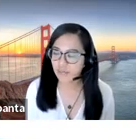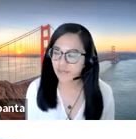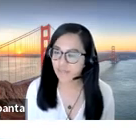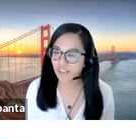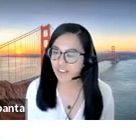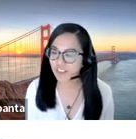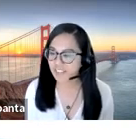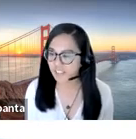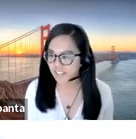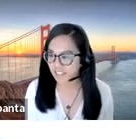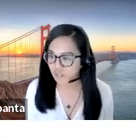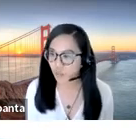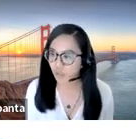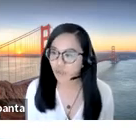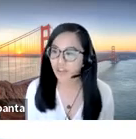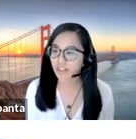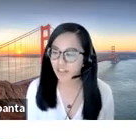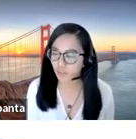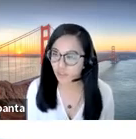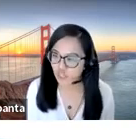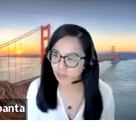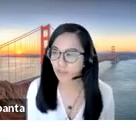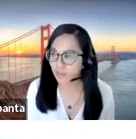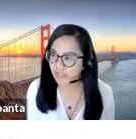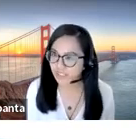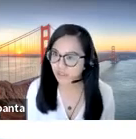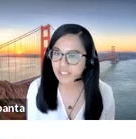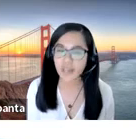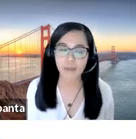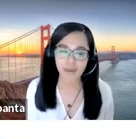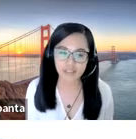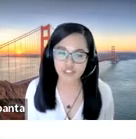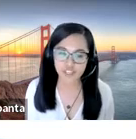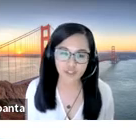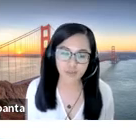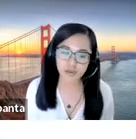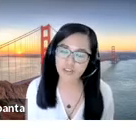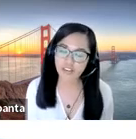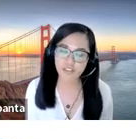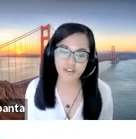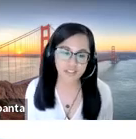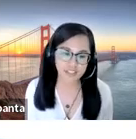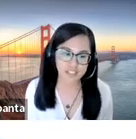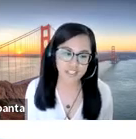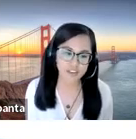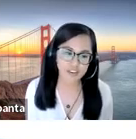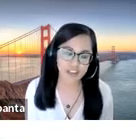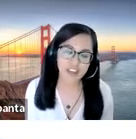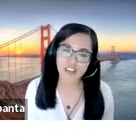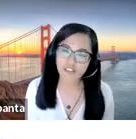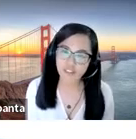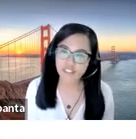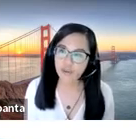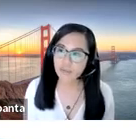this this let's work workshop employment series back in January of this year.